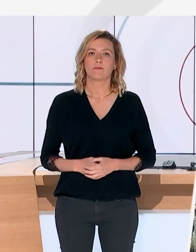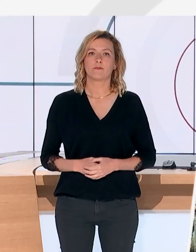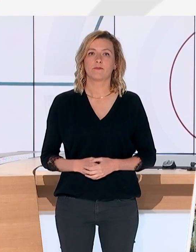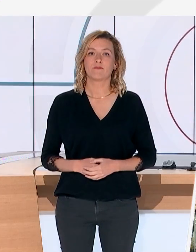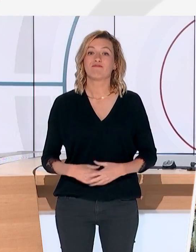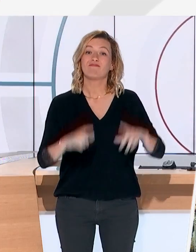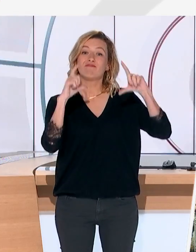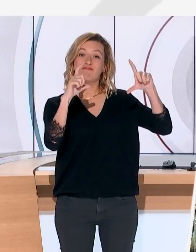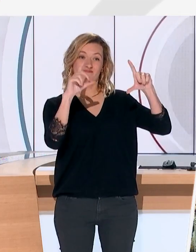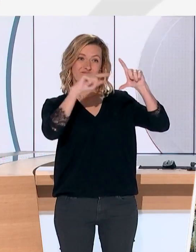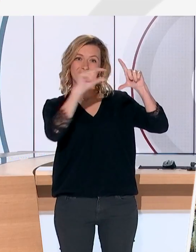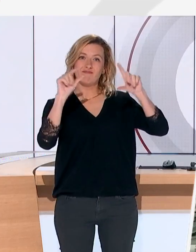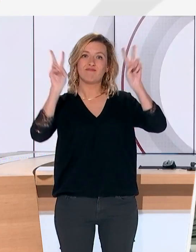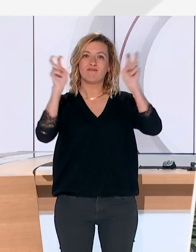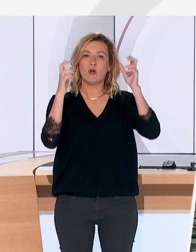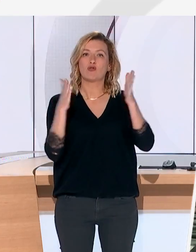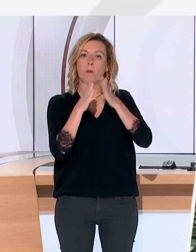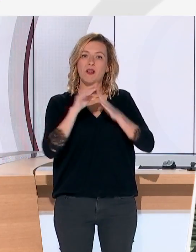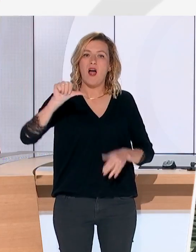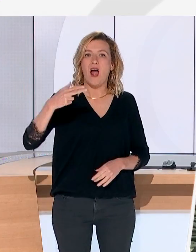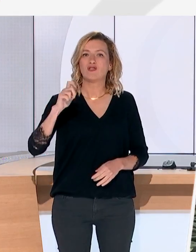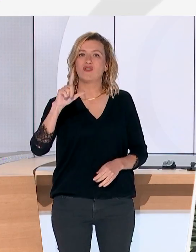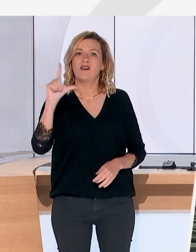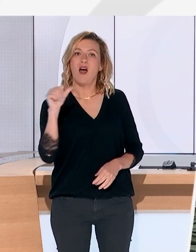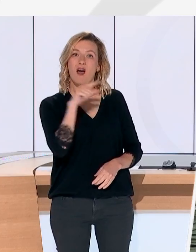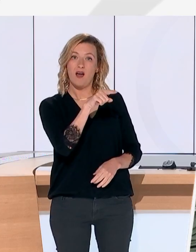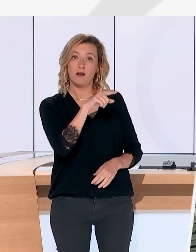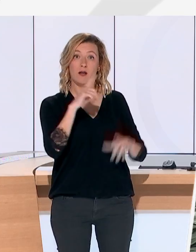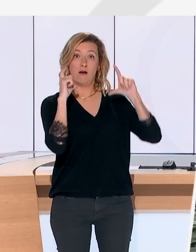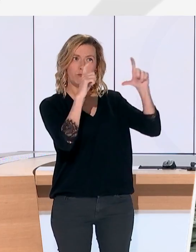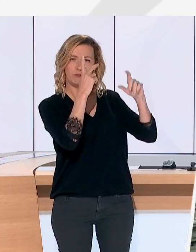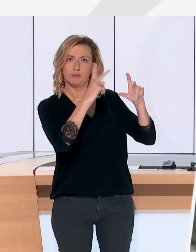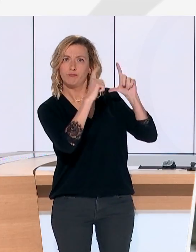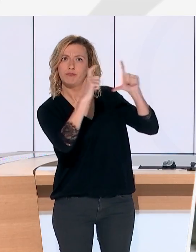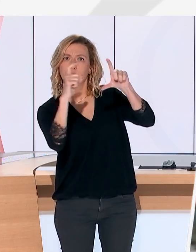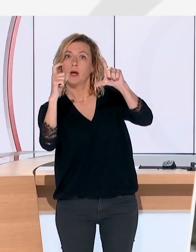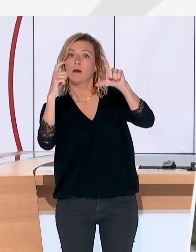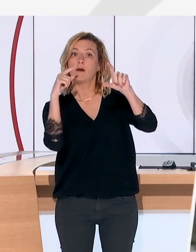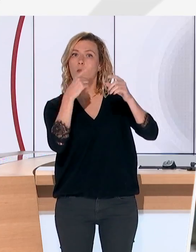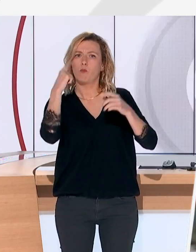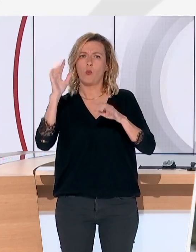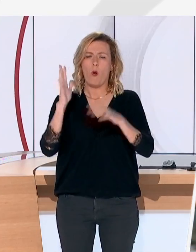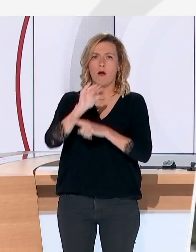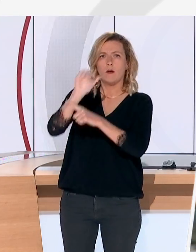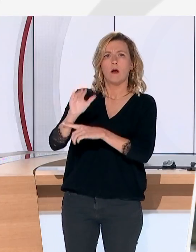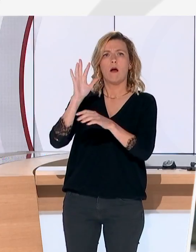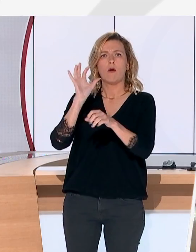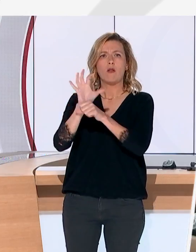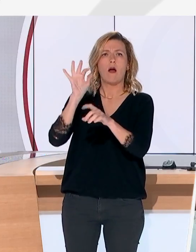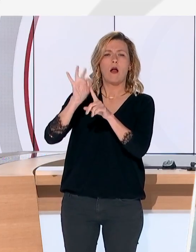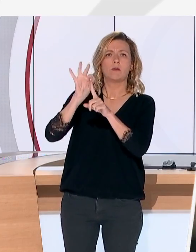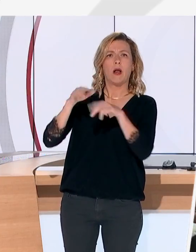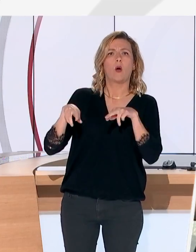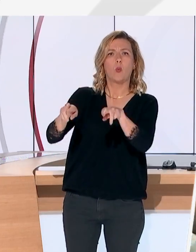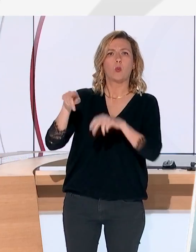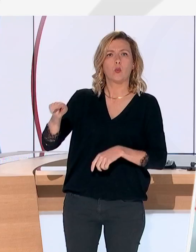Demandez Angela. C'est le dispositif mis en place pour lutter contre le harcèlement de rue. Des commerçants volontaires et formés viennent